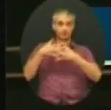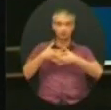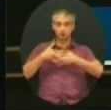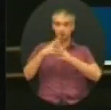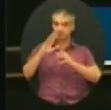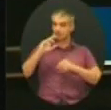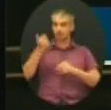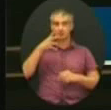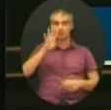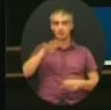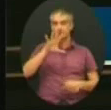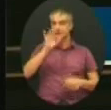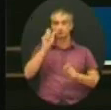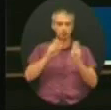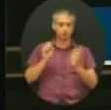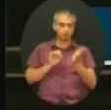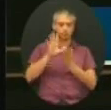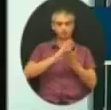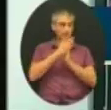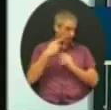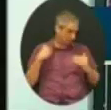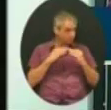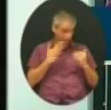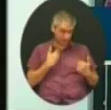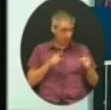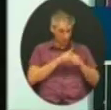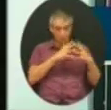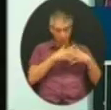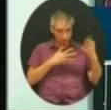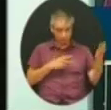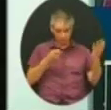הולכים כמעט 4,500 אנשים, כשהשלטון מתחלף. אנחנו חלק